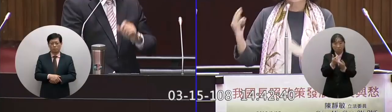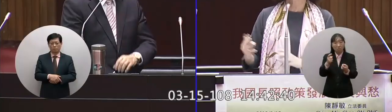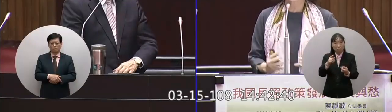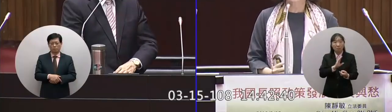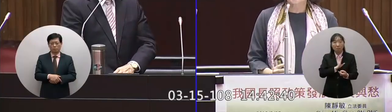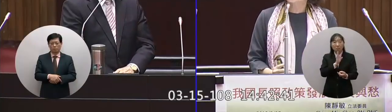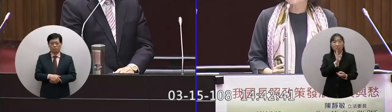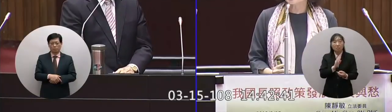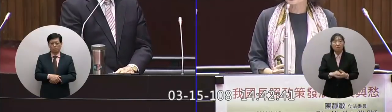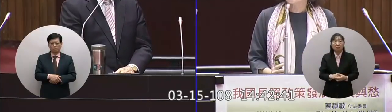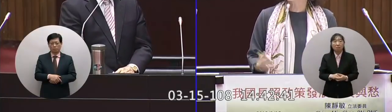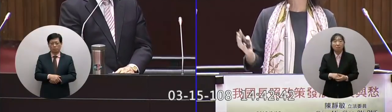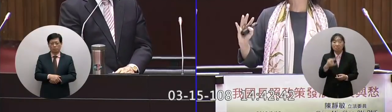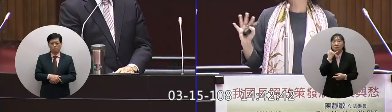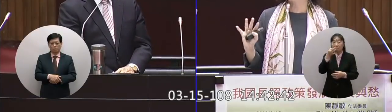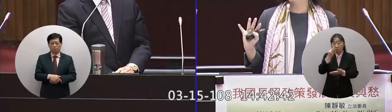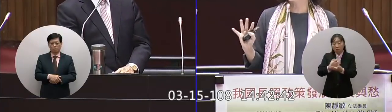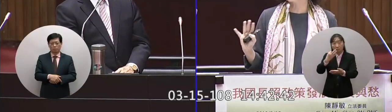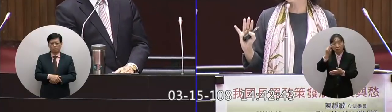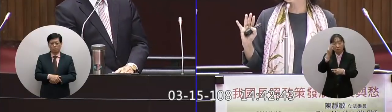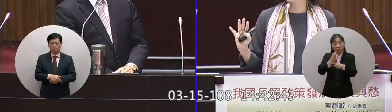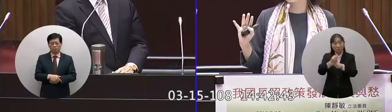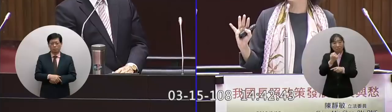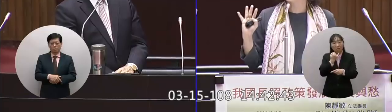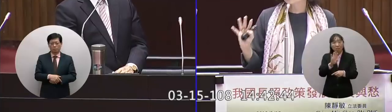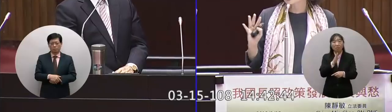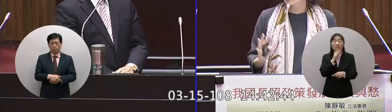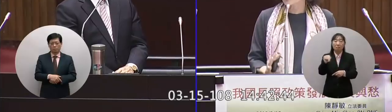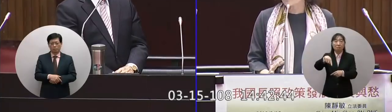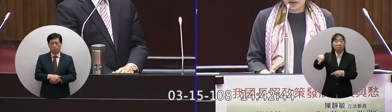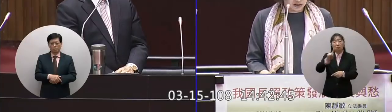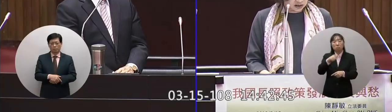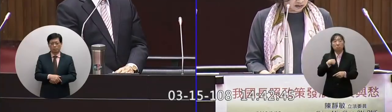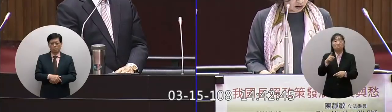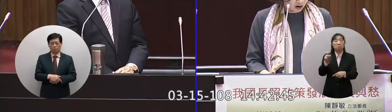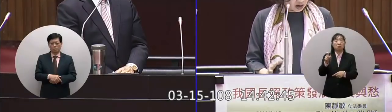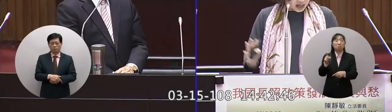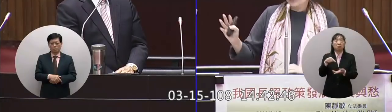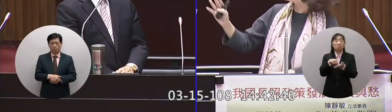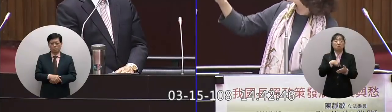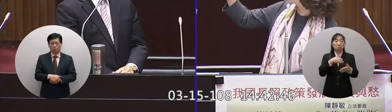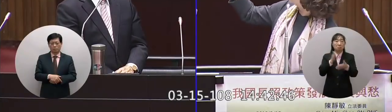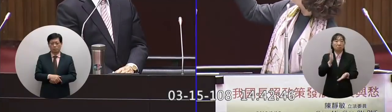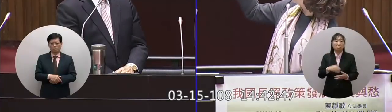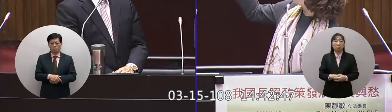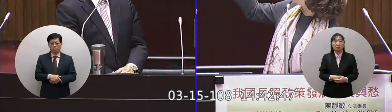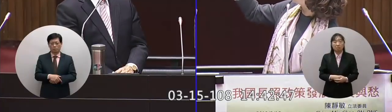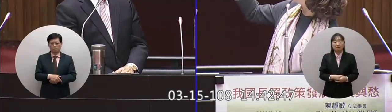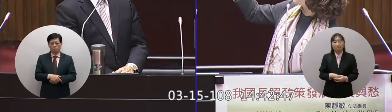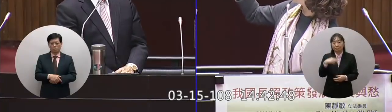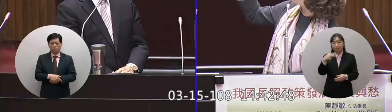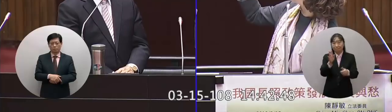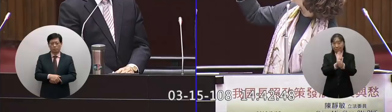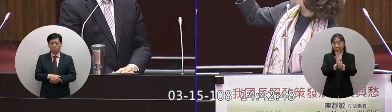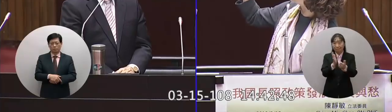一些福利机构的一个减免啊，可是我们现在这一些相关的都没有办法认可。好，那第二个，服